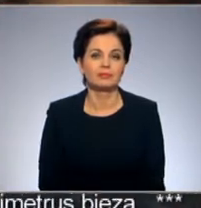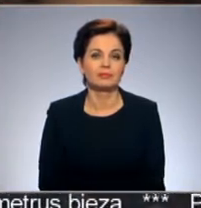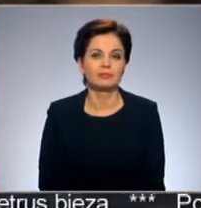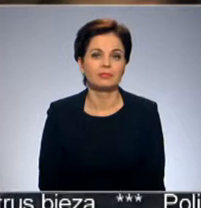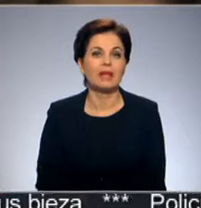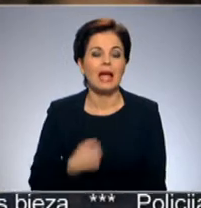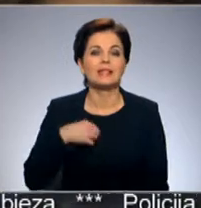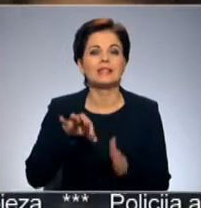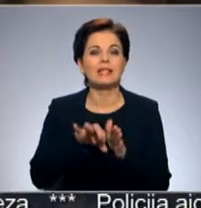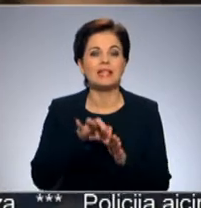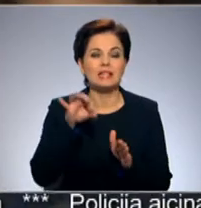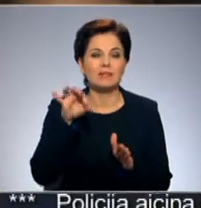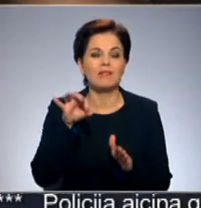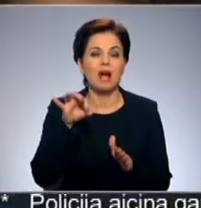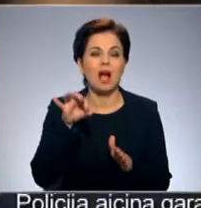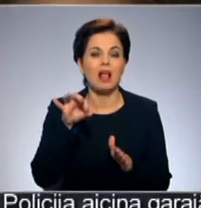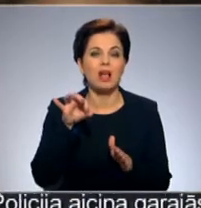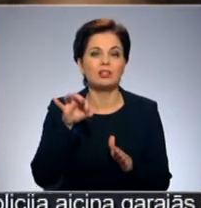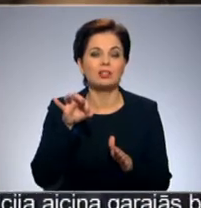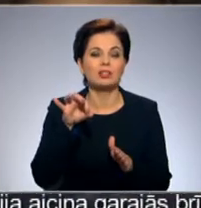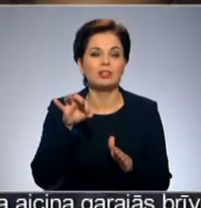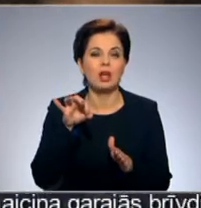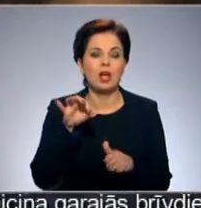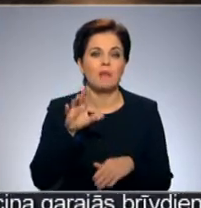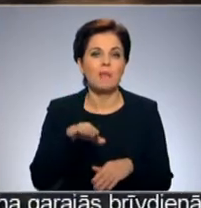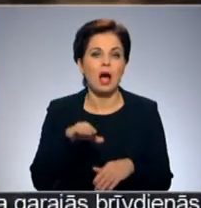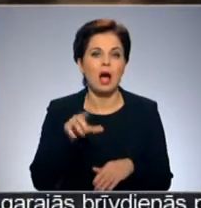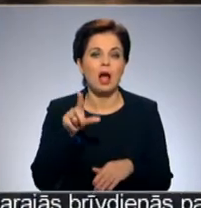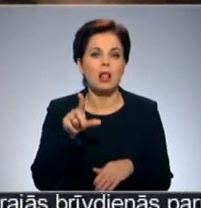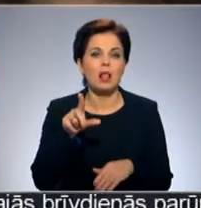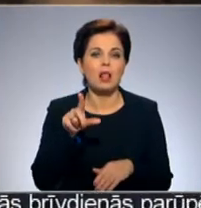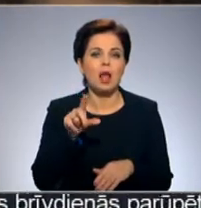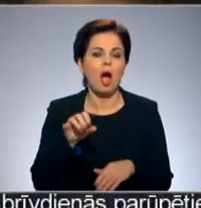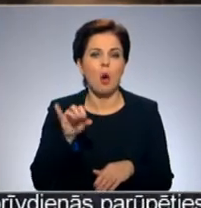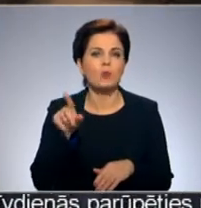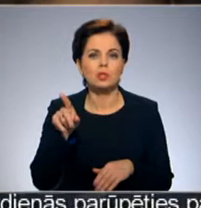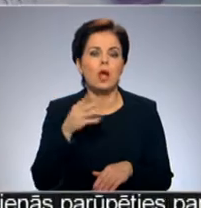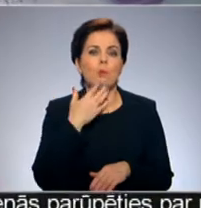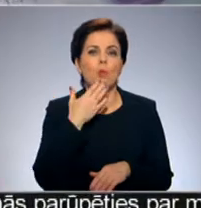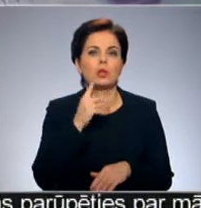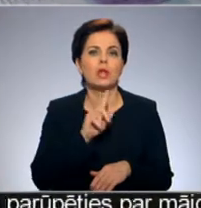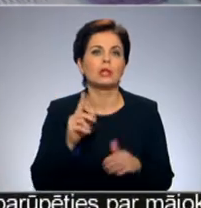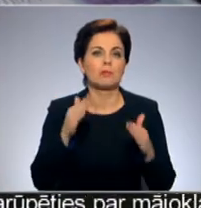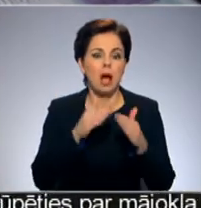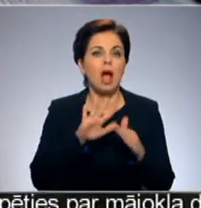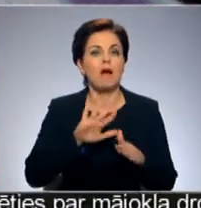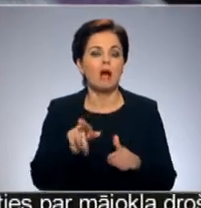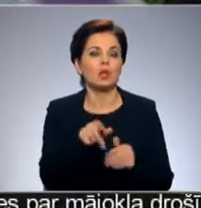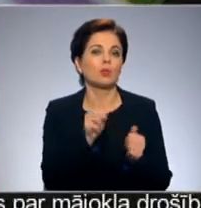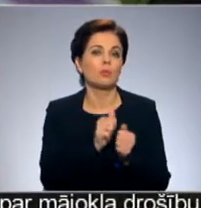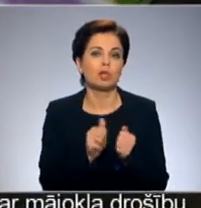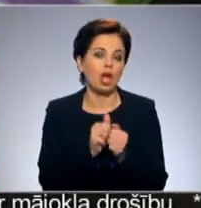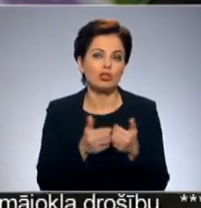Es izvēlējos par Džeku Lausku. Kāpēc tieši tādu? Tāpēc, ka man tā multeni mājās. Vai tu bieži lasi